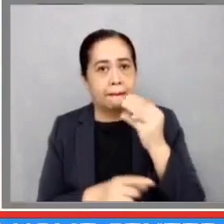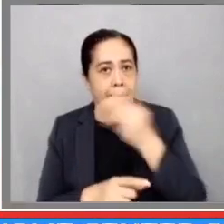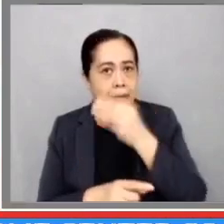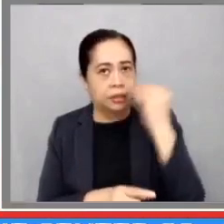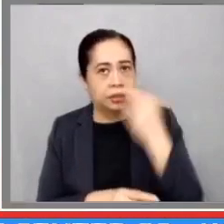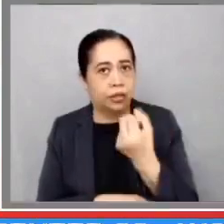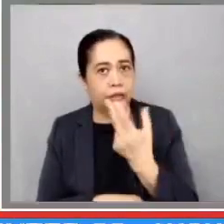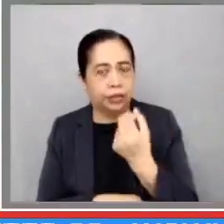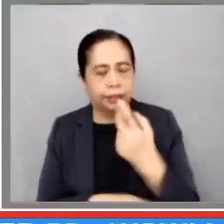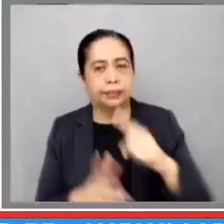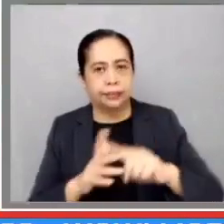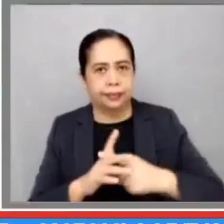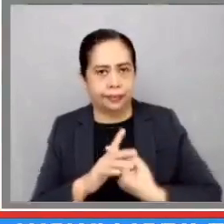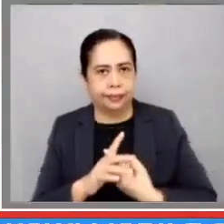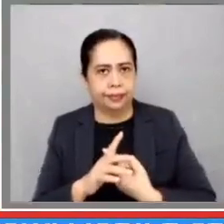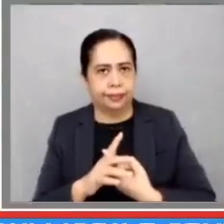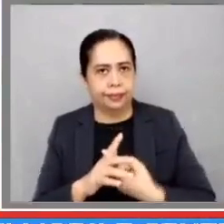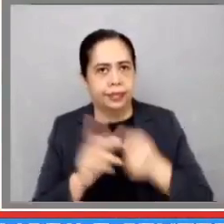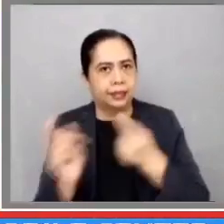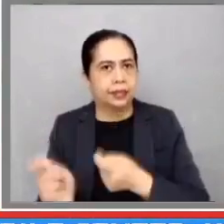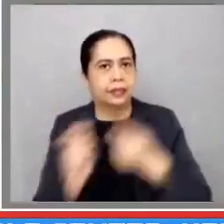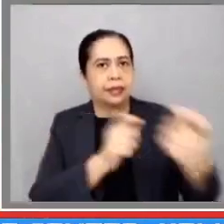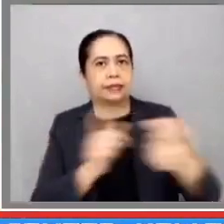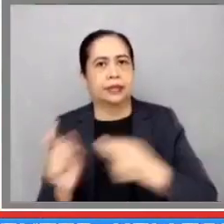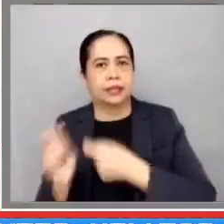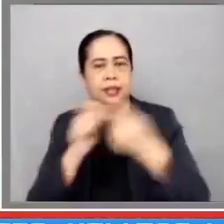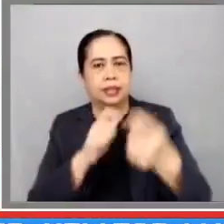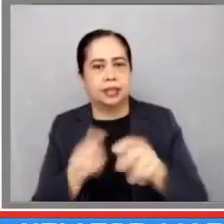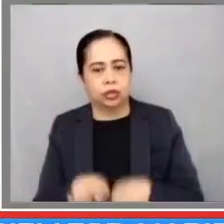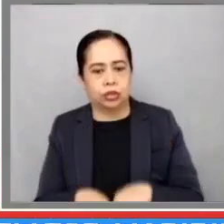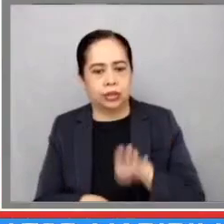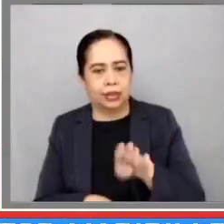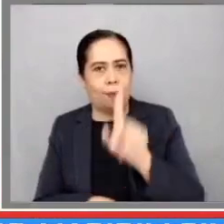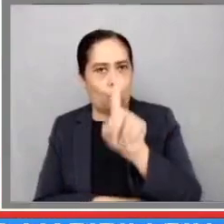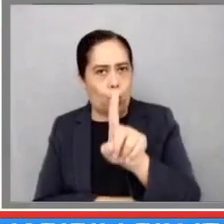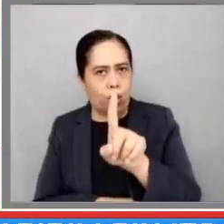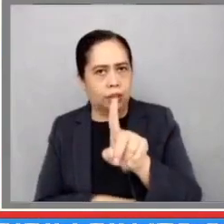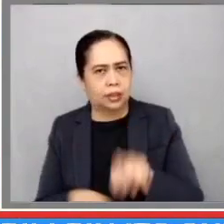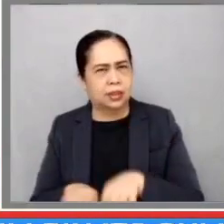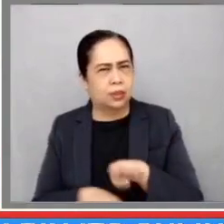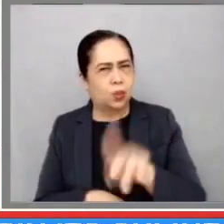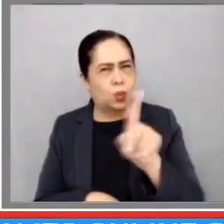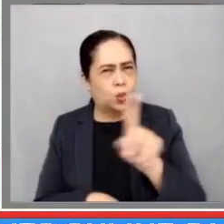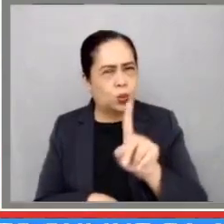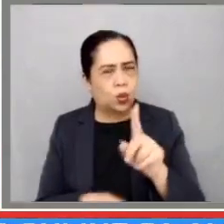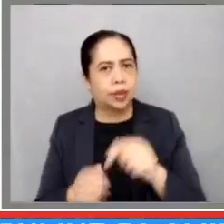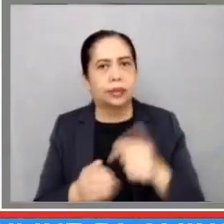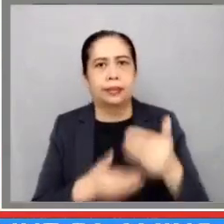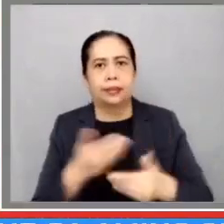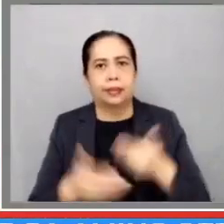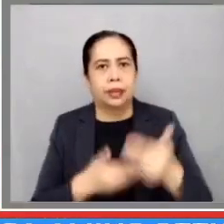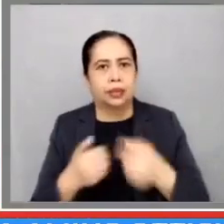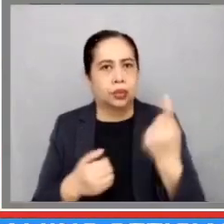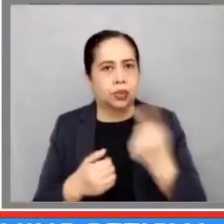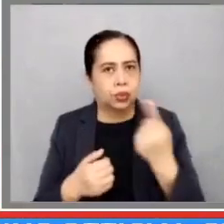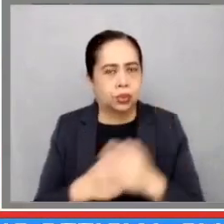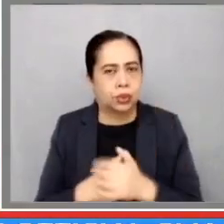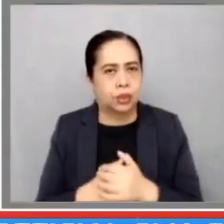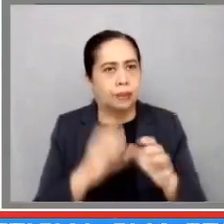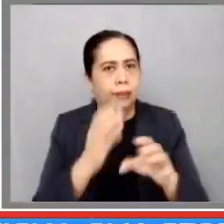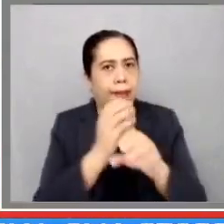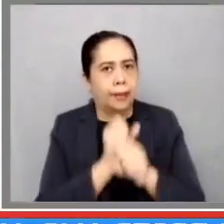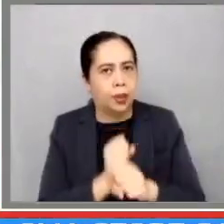magsisimula na po, ano, na ililipat natin yung step 1. Step 1 po, ito po yung processing lamang po. Pagkuha ng